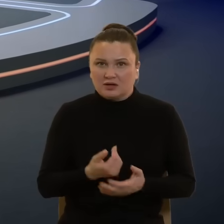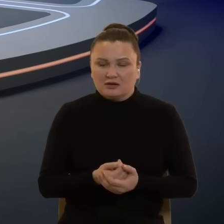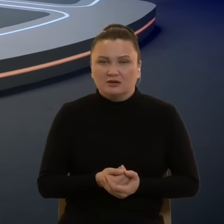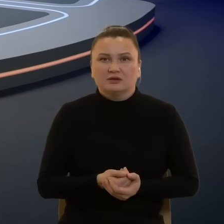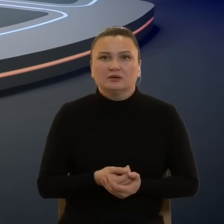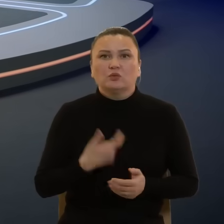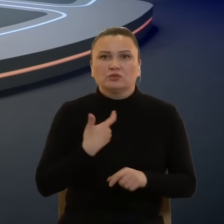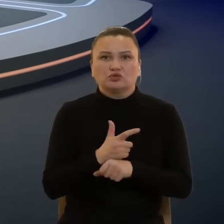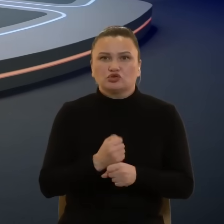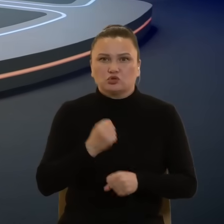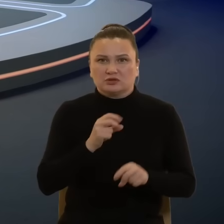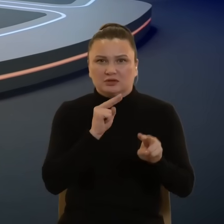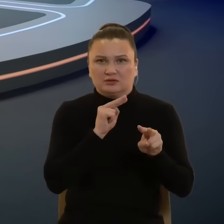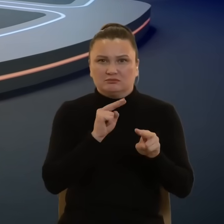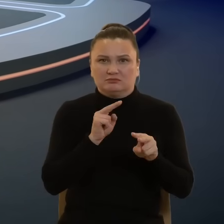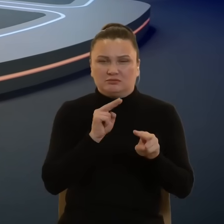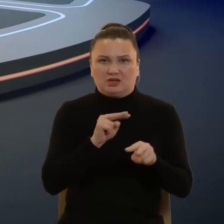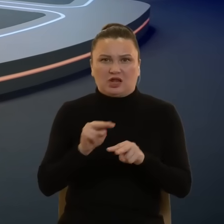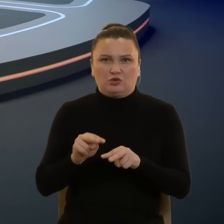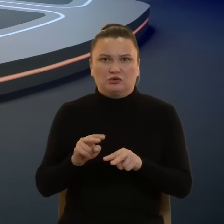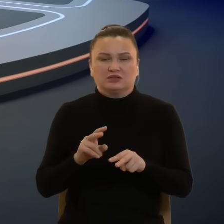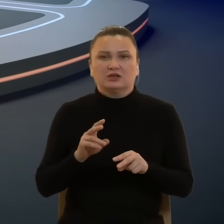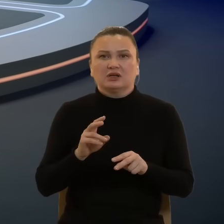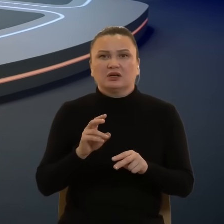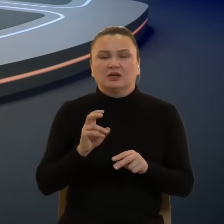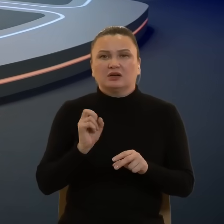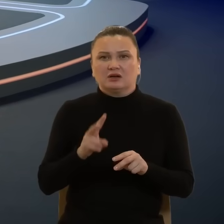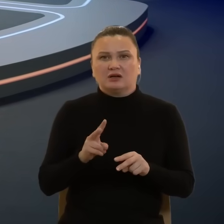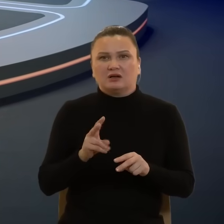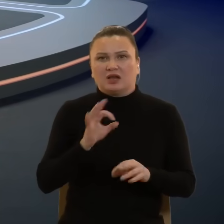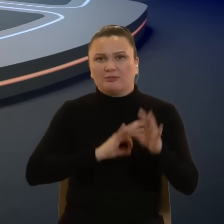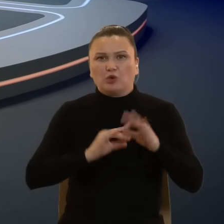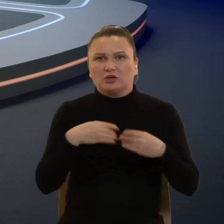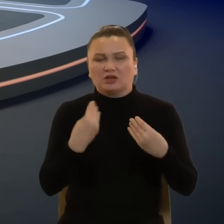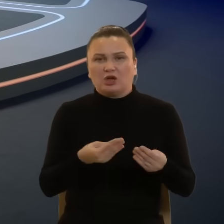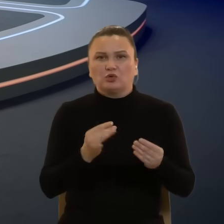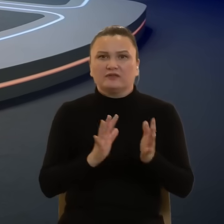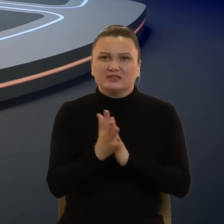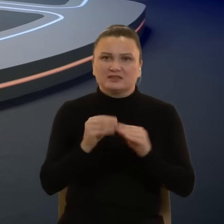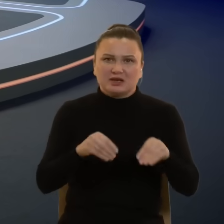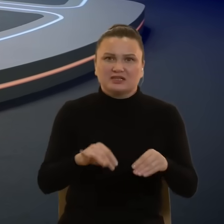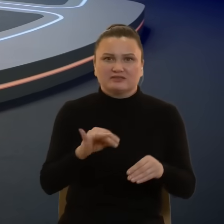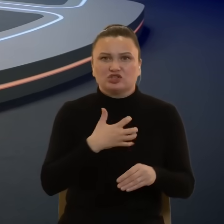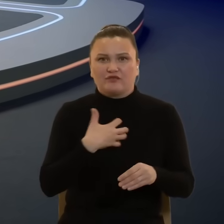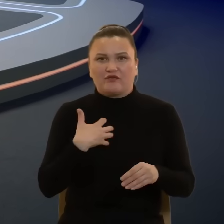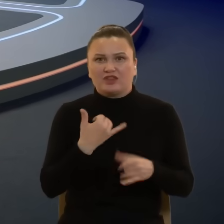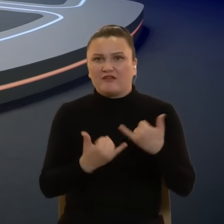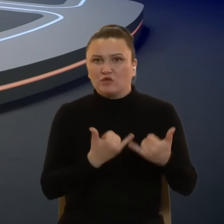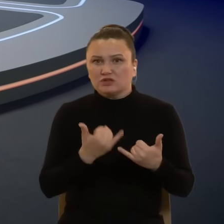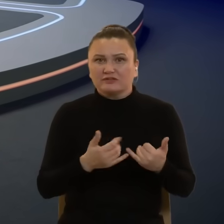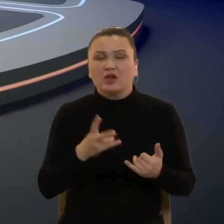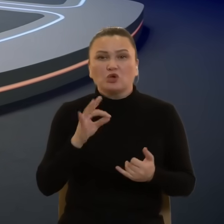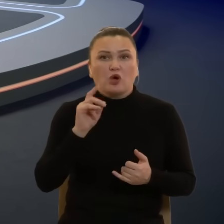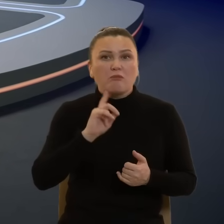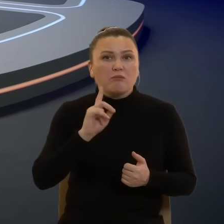жестко контролируется использование антибиотиков там, в животноводстве, при производстве сельскохозяйственной продукции. Но